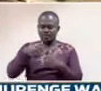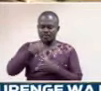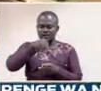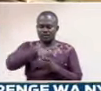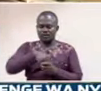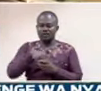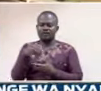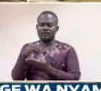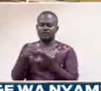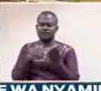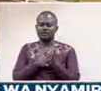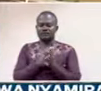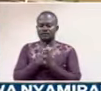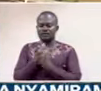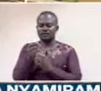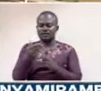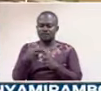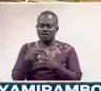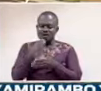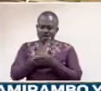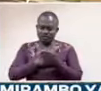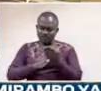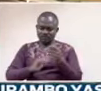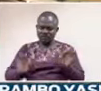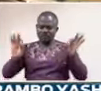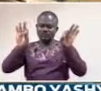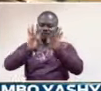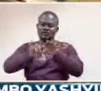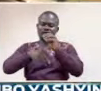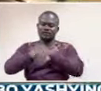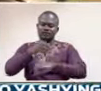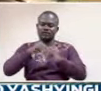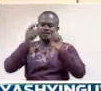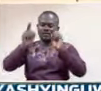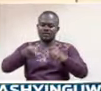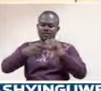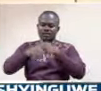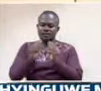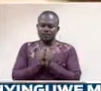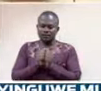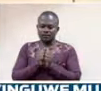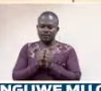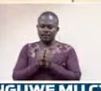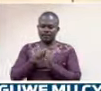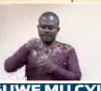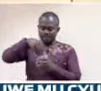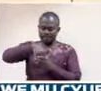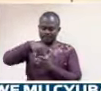gupfunyikamo bigiye guhagarara hafi kimwe cya kabiri cy'igiciro cy'igicuruzwa cyageze ku isoko. Hari amashashi